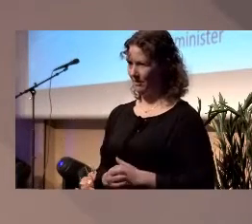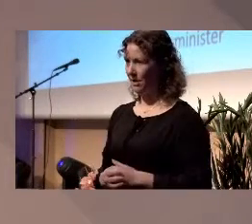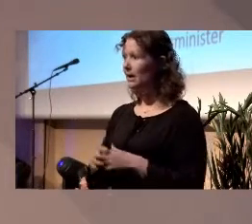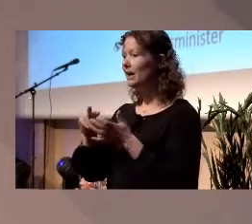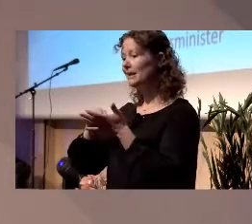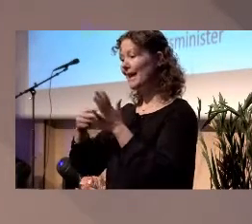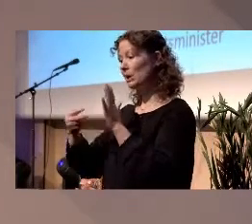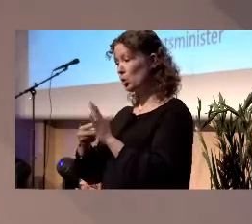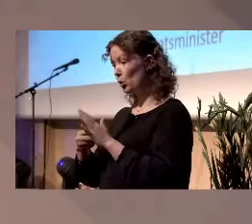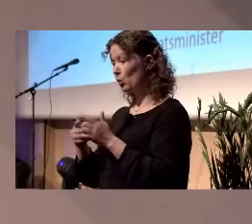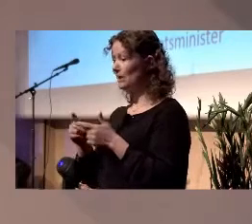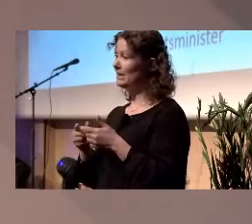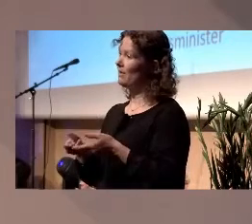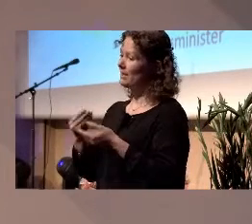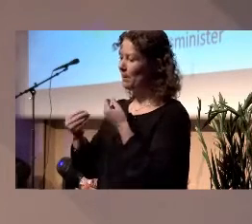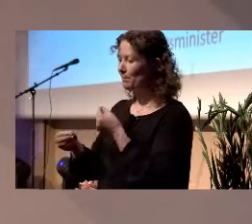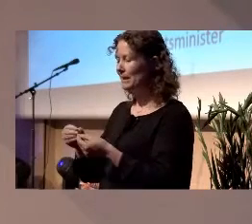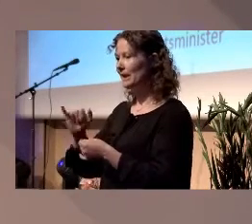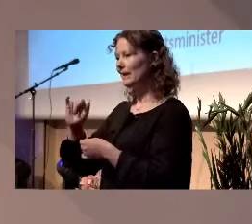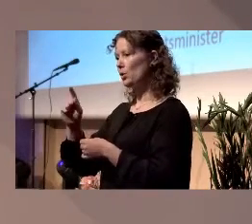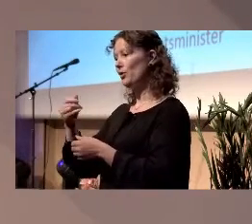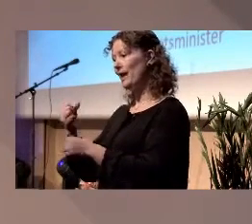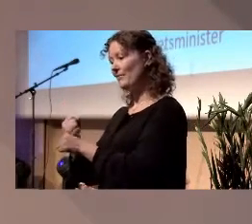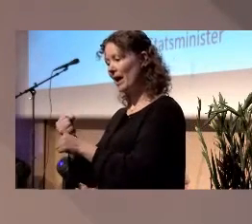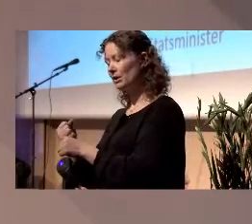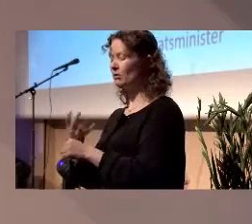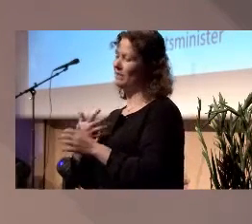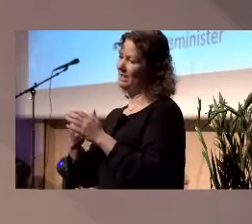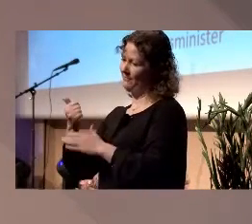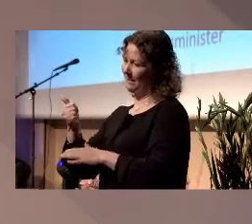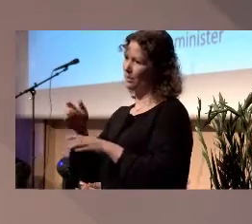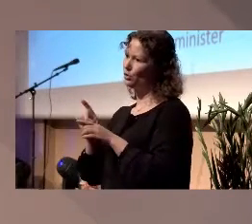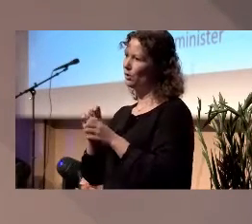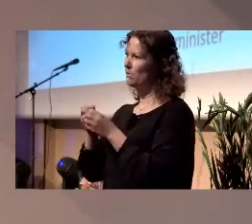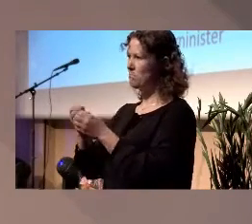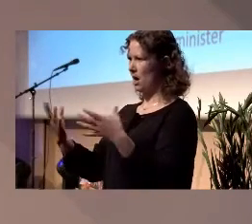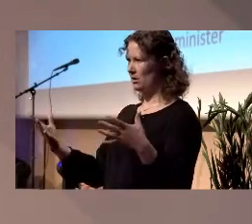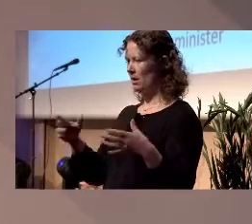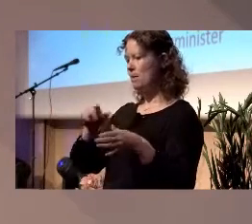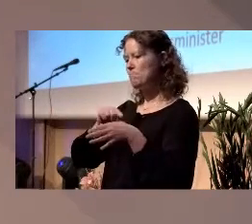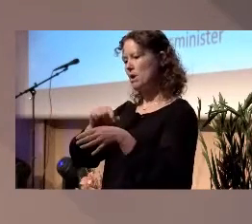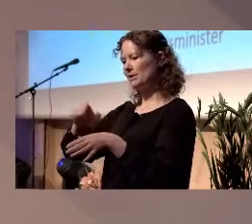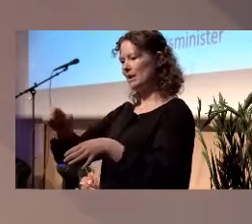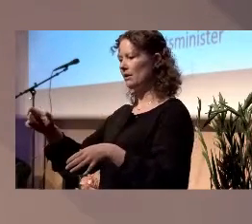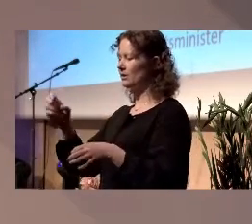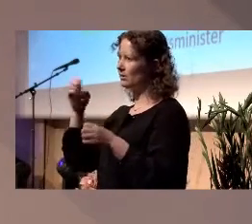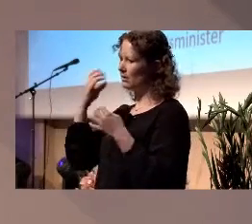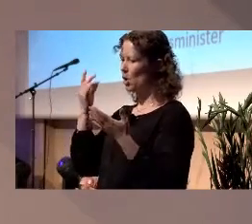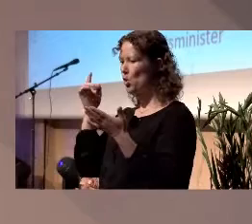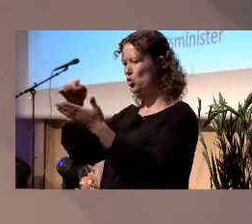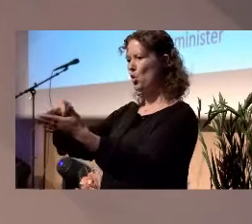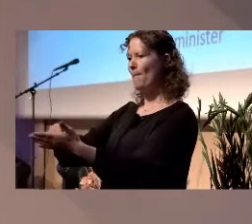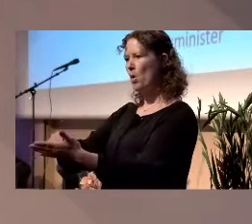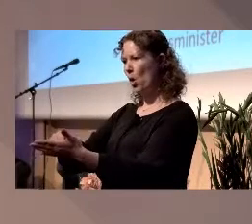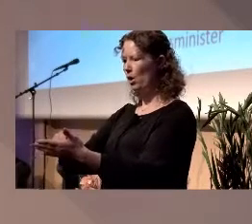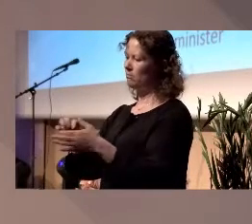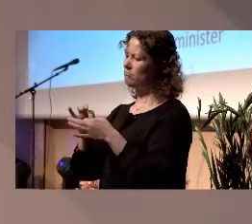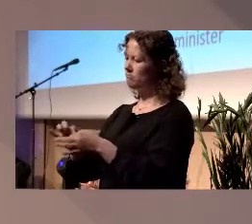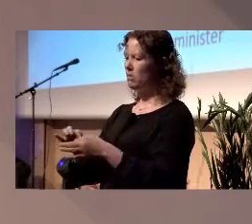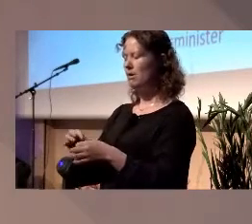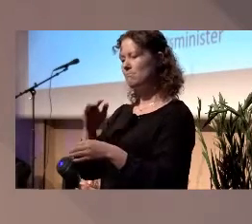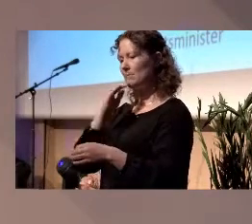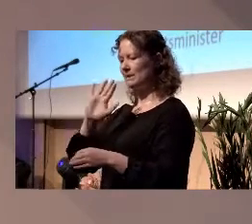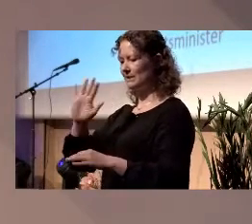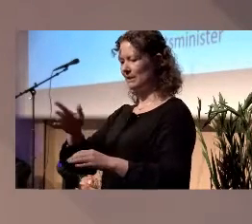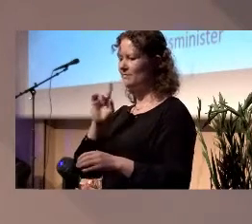Teknologi, hjelpemidler, IKT-verktøy er helt sentralt for at mange pasienter skal nå sine mål om å mestre hverdagen